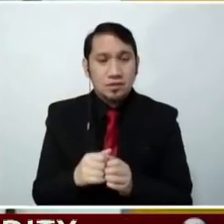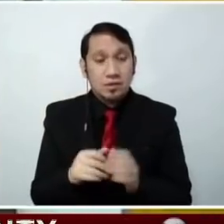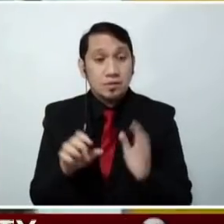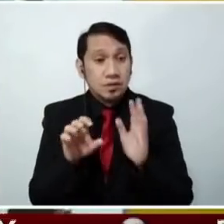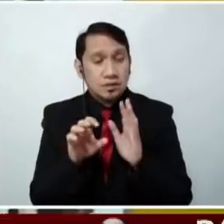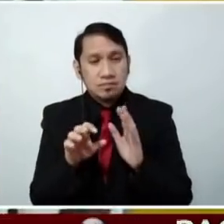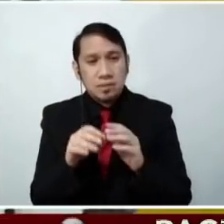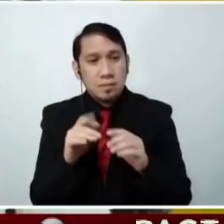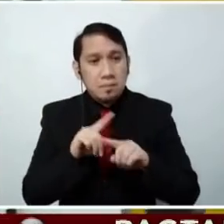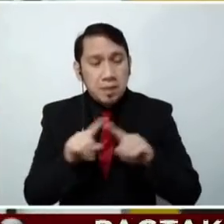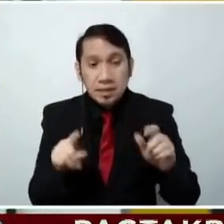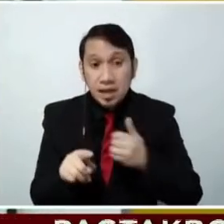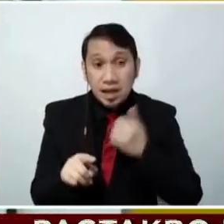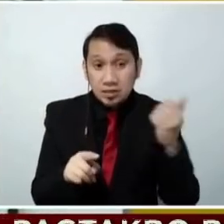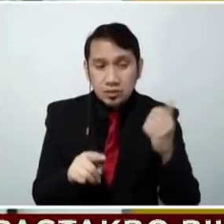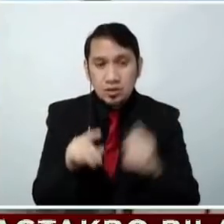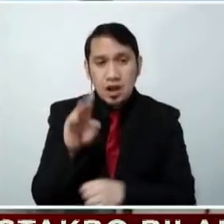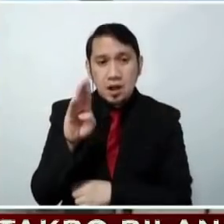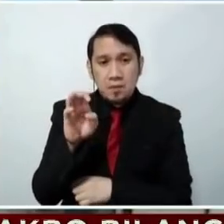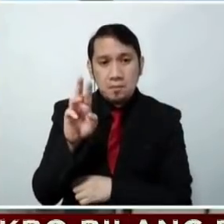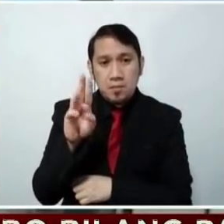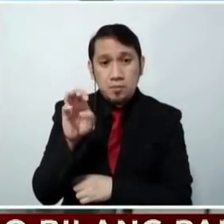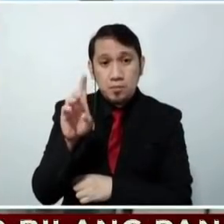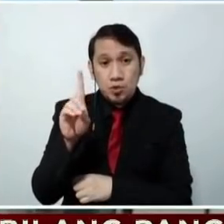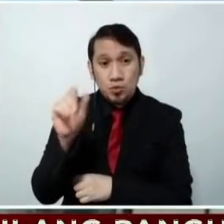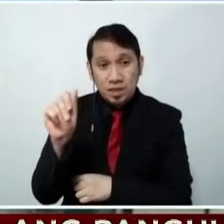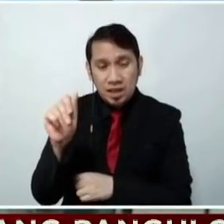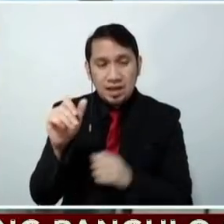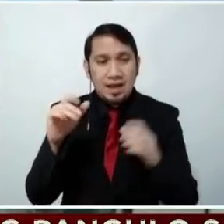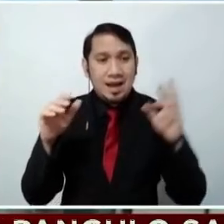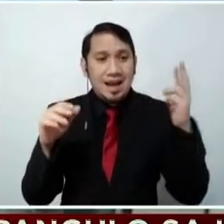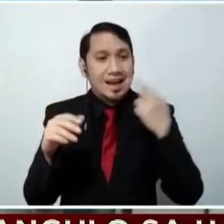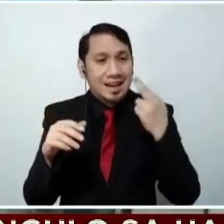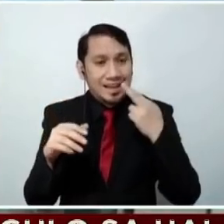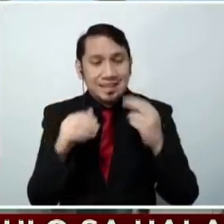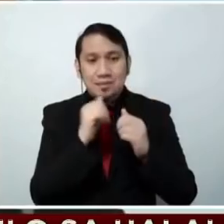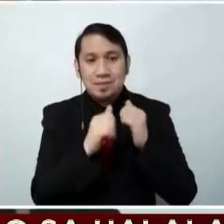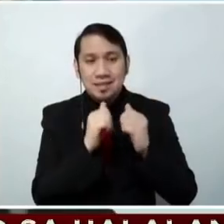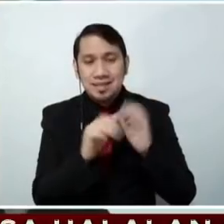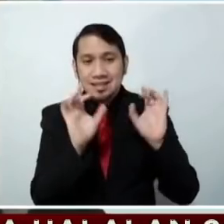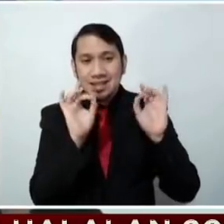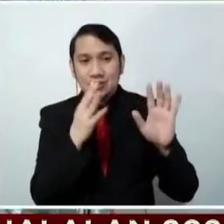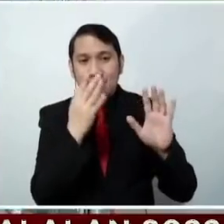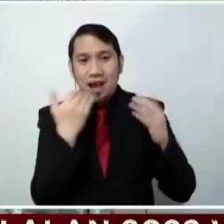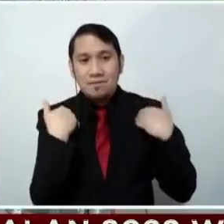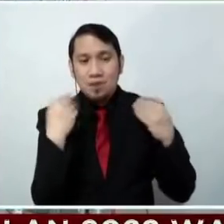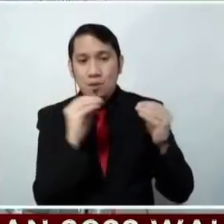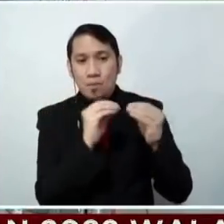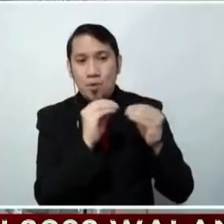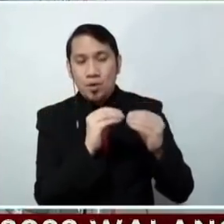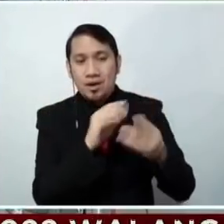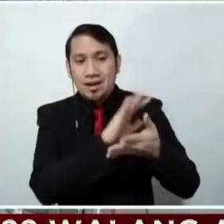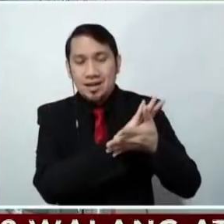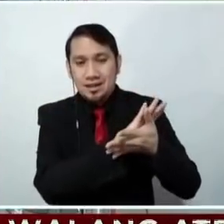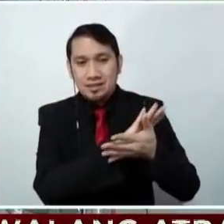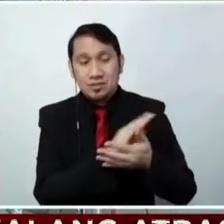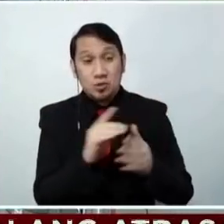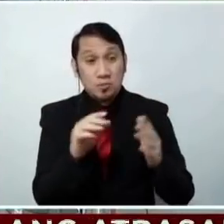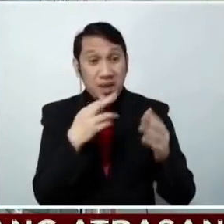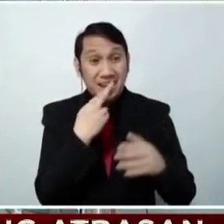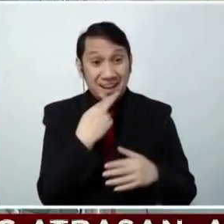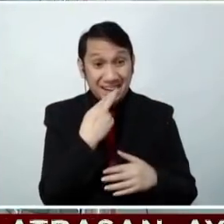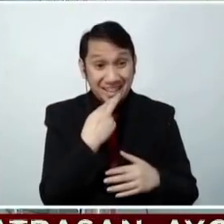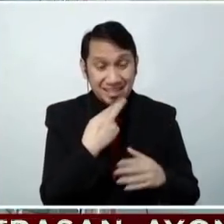na natatanging nasa red list o mataas na banta ng COVID. Bawal pumasok ng Pilipinas ang nasa red list, pero